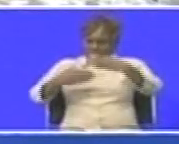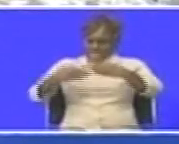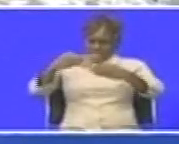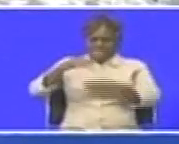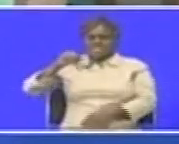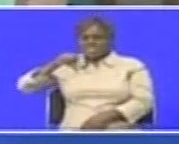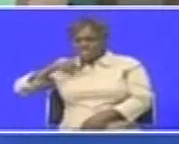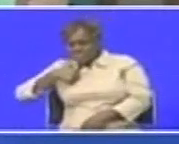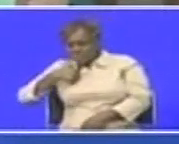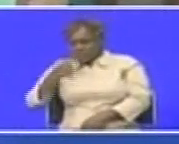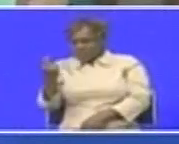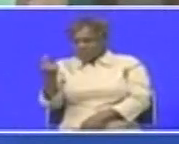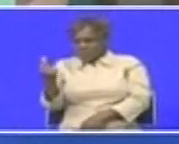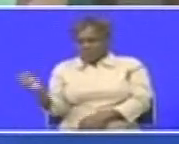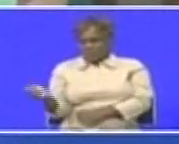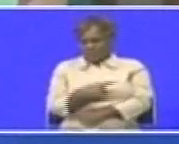michache baadaye.